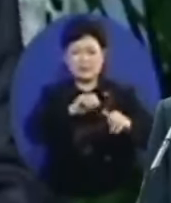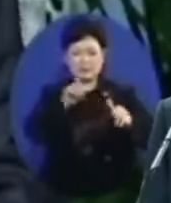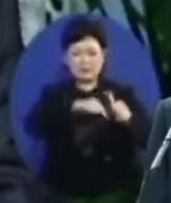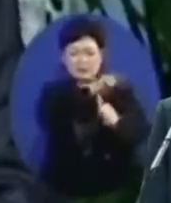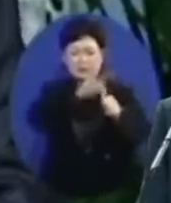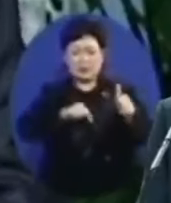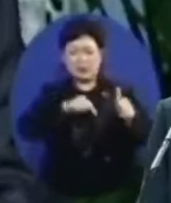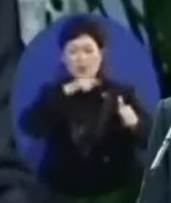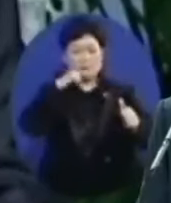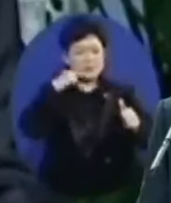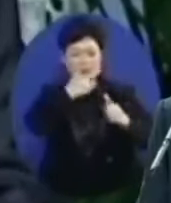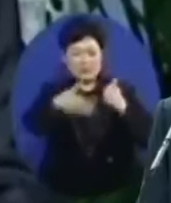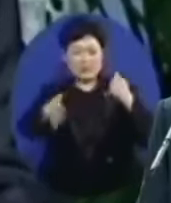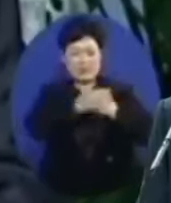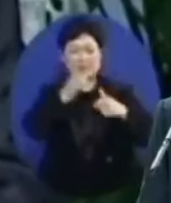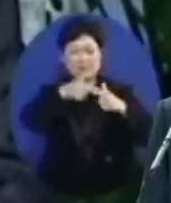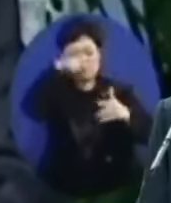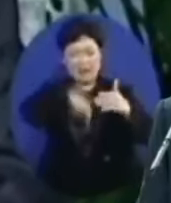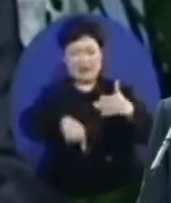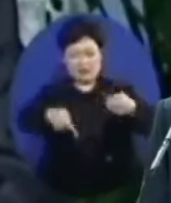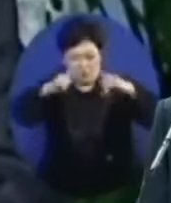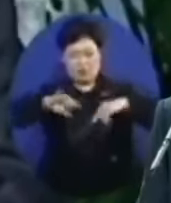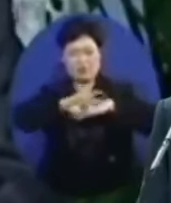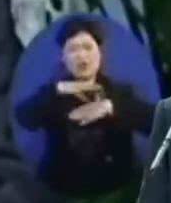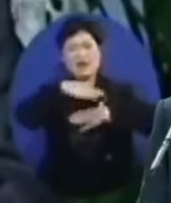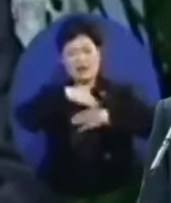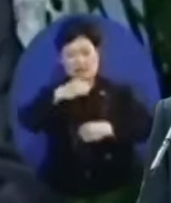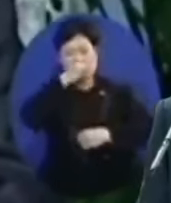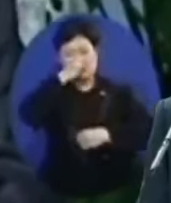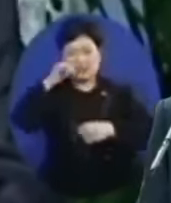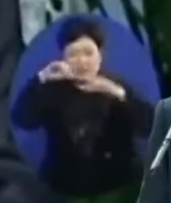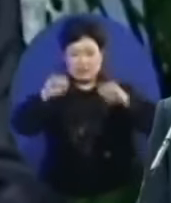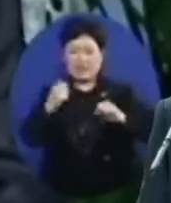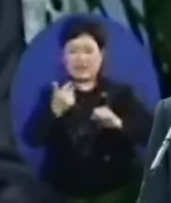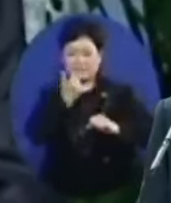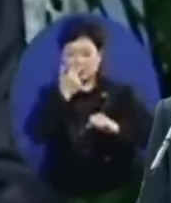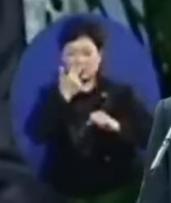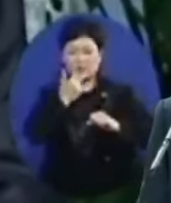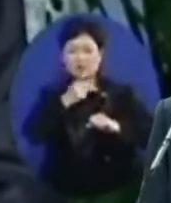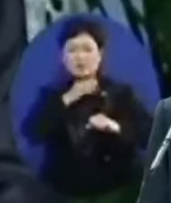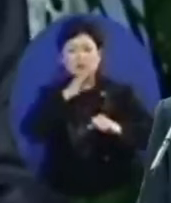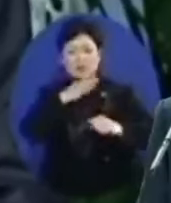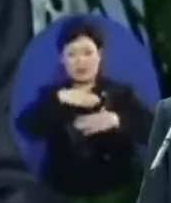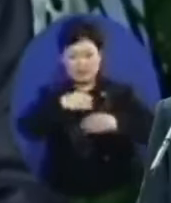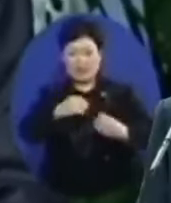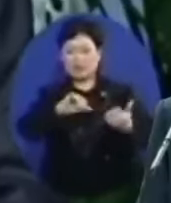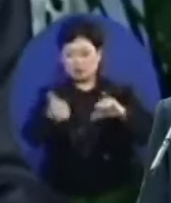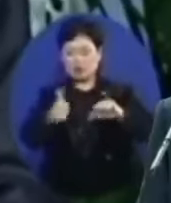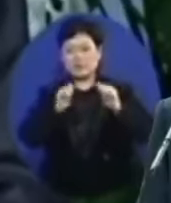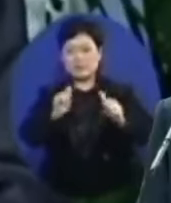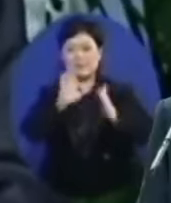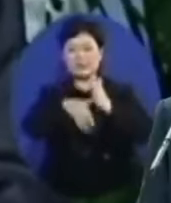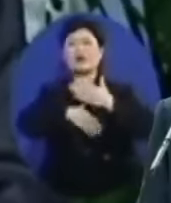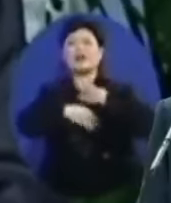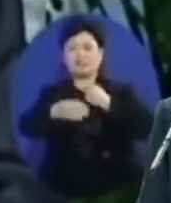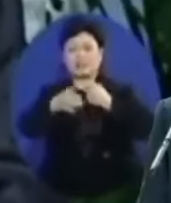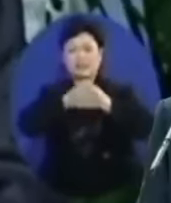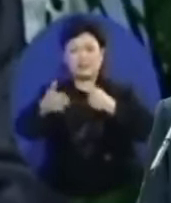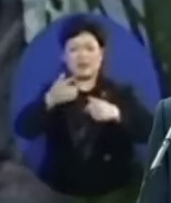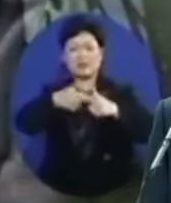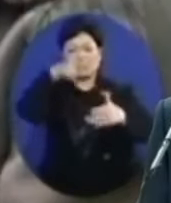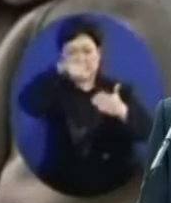들어오면 안전하다고 말하는 것입니다. 살아 생긴에도 안전하고 죽어서 심판받을 때도 안전해서 예수님 안에서